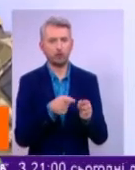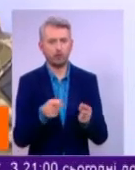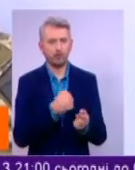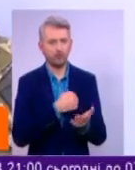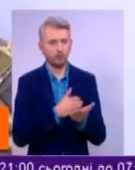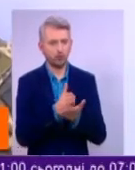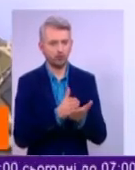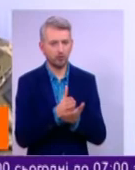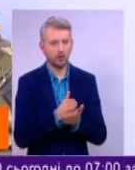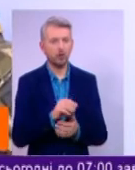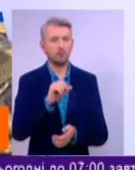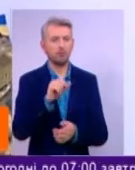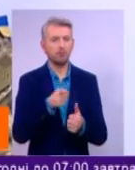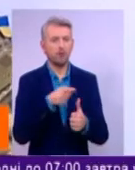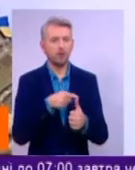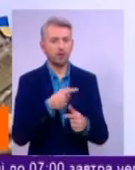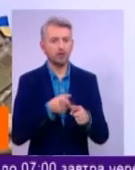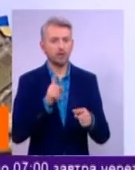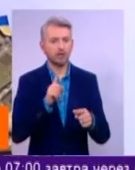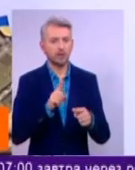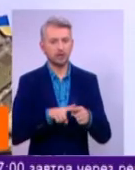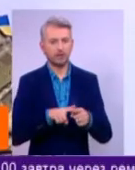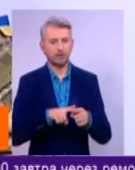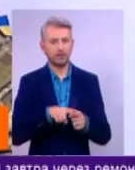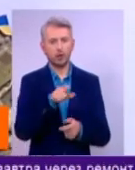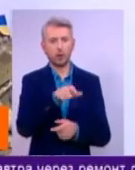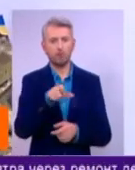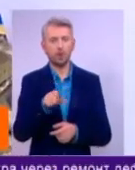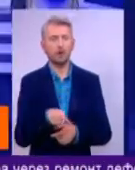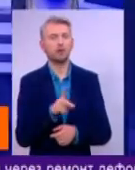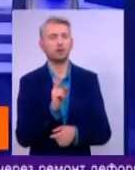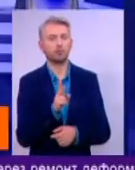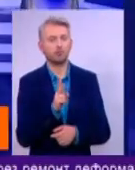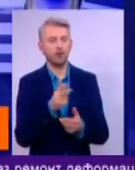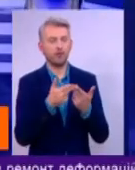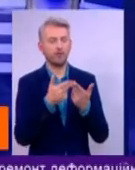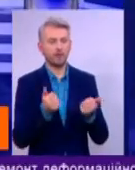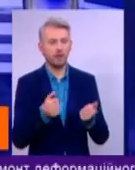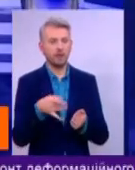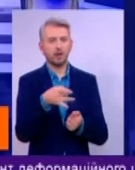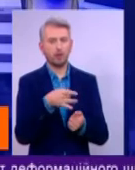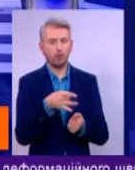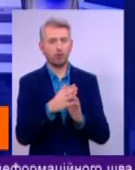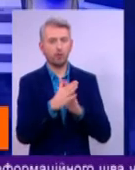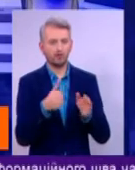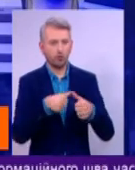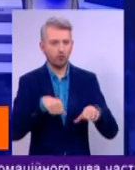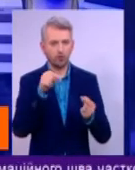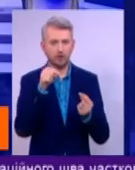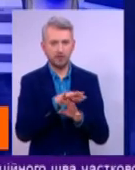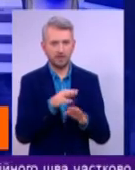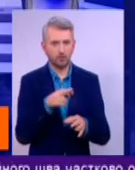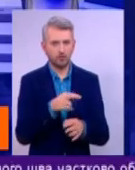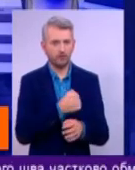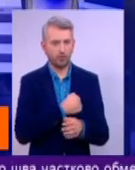служби. Угу. По-перше, це громадяни, які визнані районною призовною комісією непридатними до